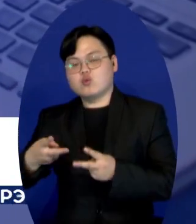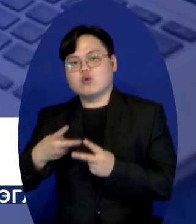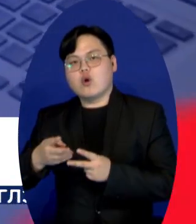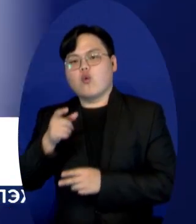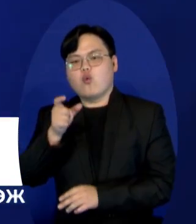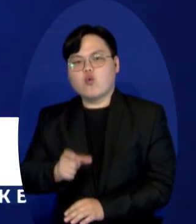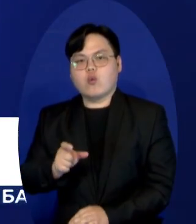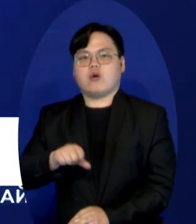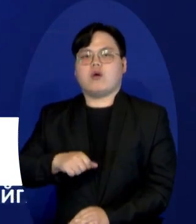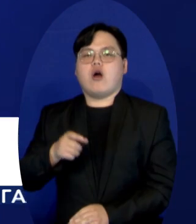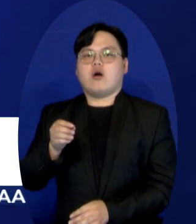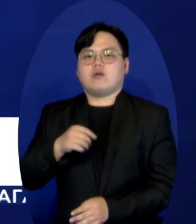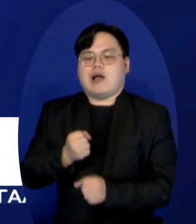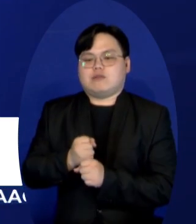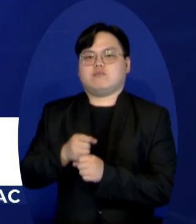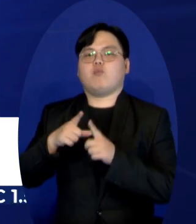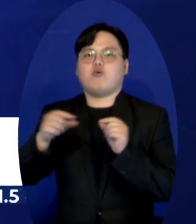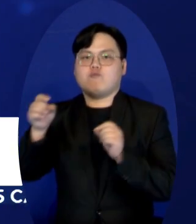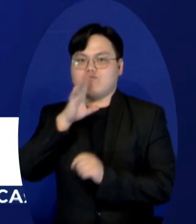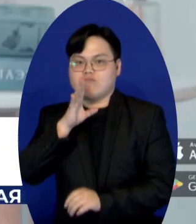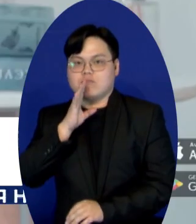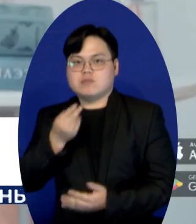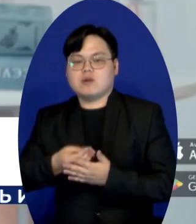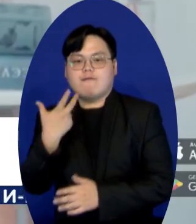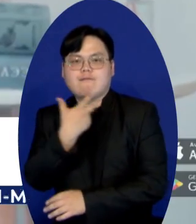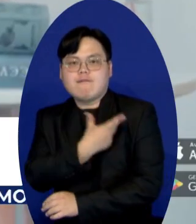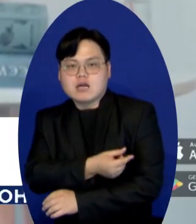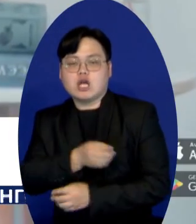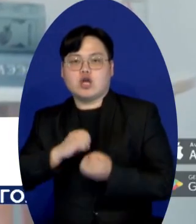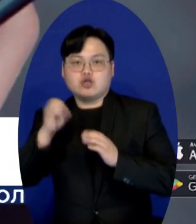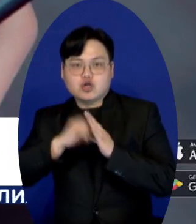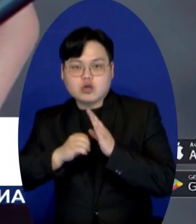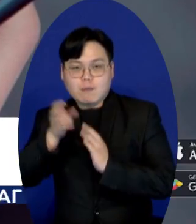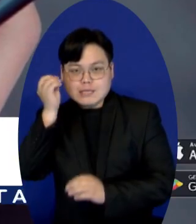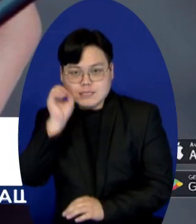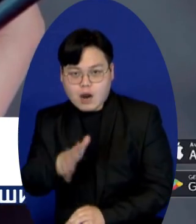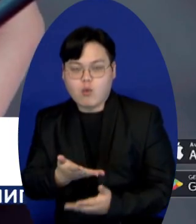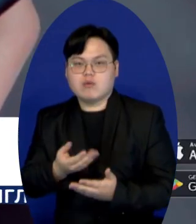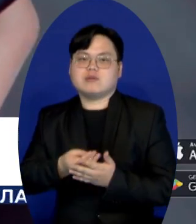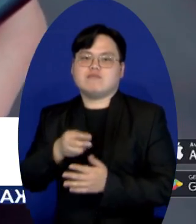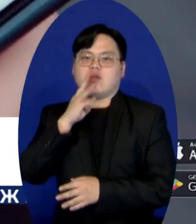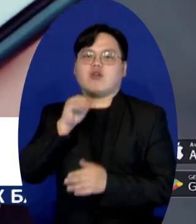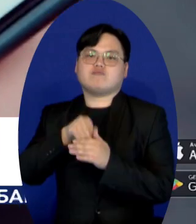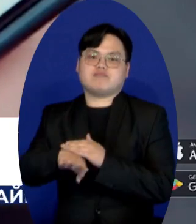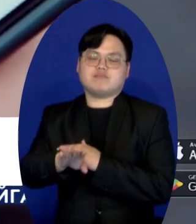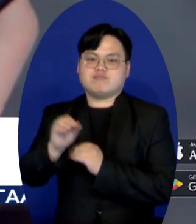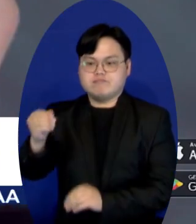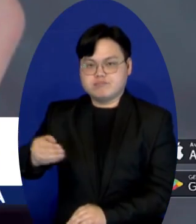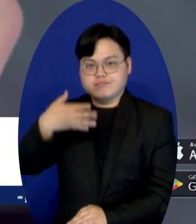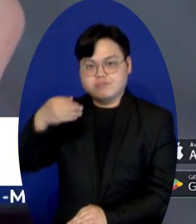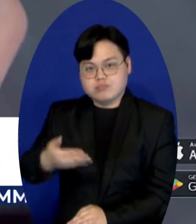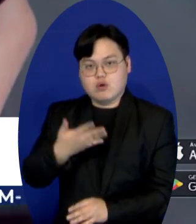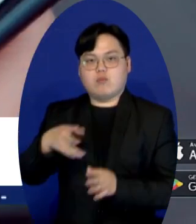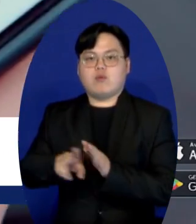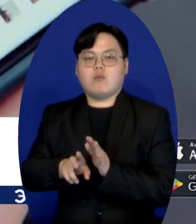оролцоог багасгаж цахим харилцаа хөгжүүлнэ. Нэрээ хүүхдийн вакцина хийлгэрээ гэж өрхийн эмнэлгээс ярьдаг бас. Цахим хаягт шинэ мэдээлэл ирдэг болно. Мөн